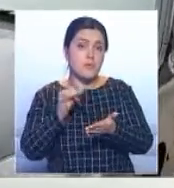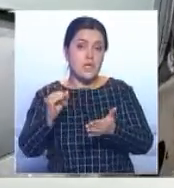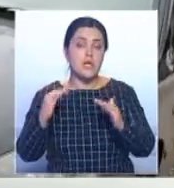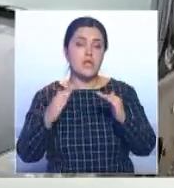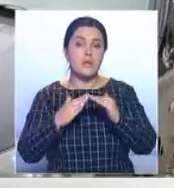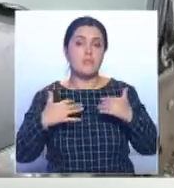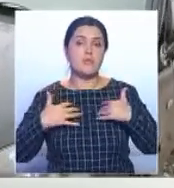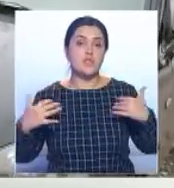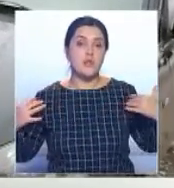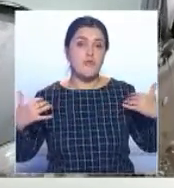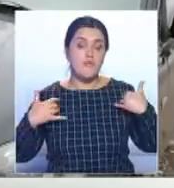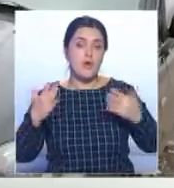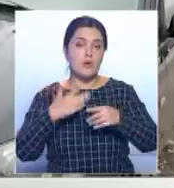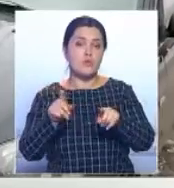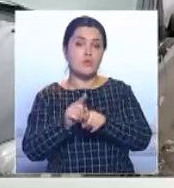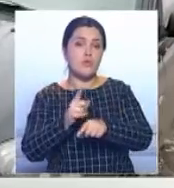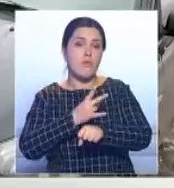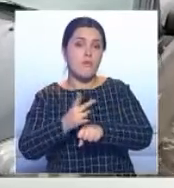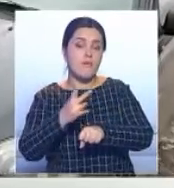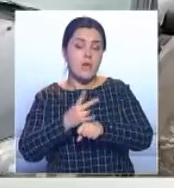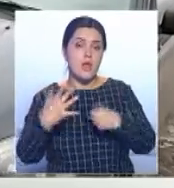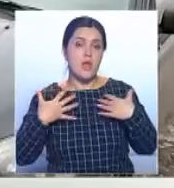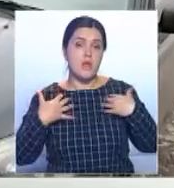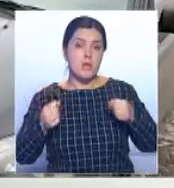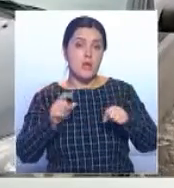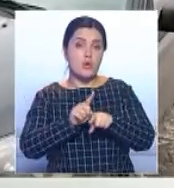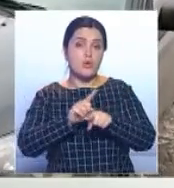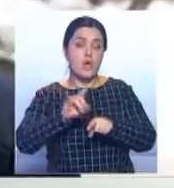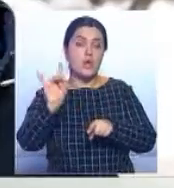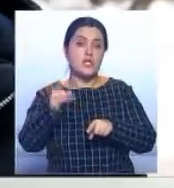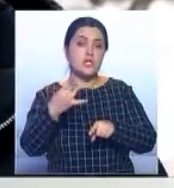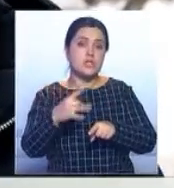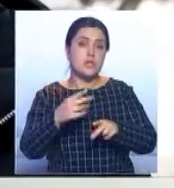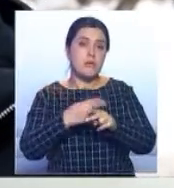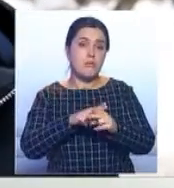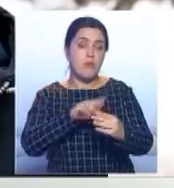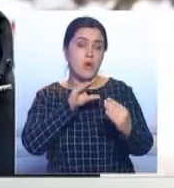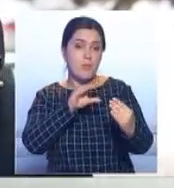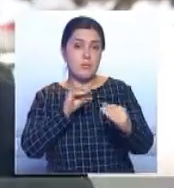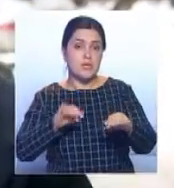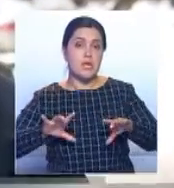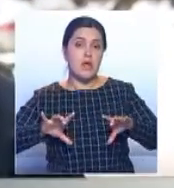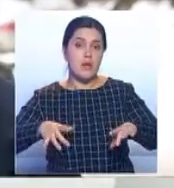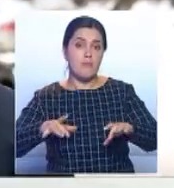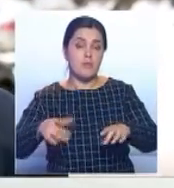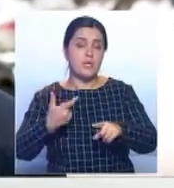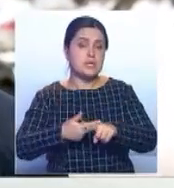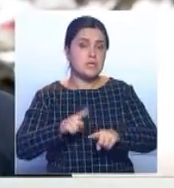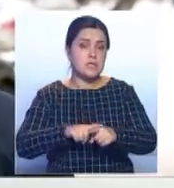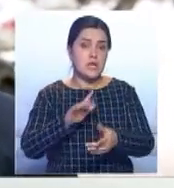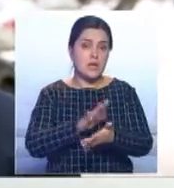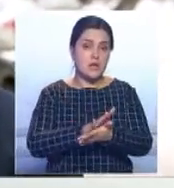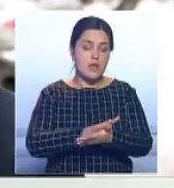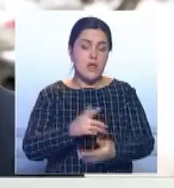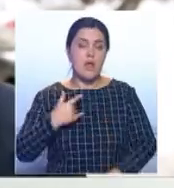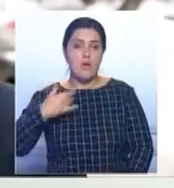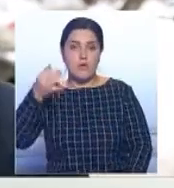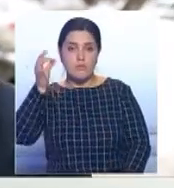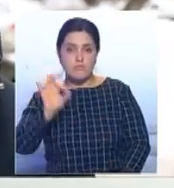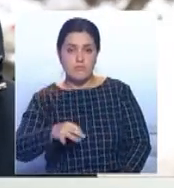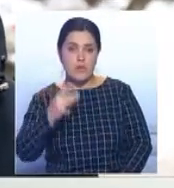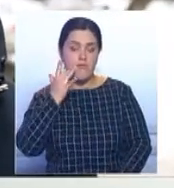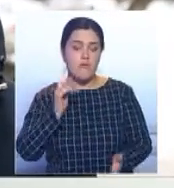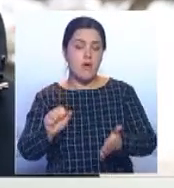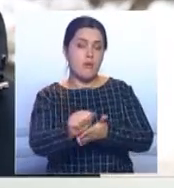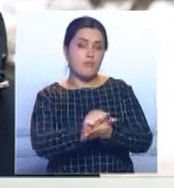домашних животных, водители на изношенные шины и поржавевший кузов. Сама машина очень грязная, ее приходится мыть очень часто, потому что соль